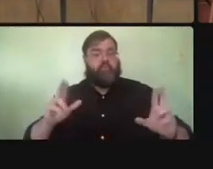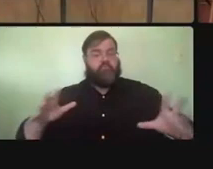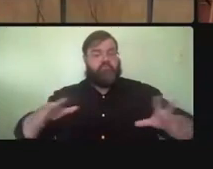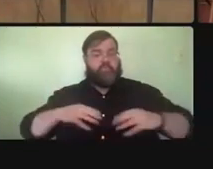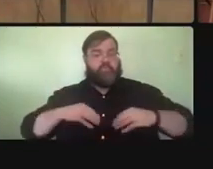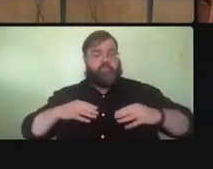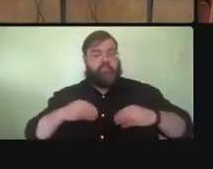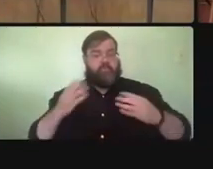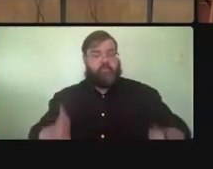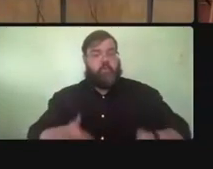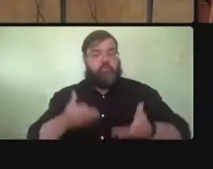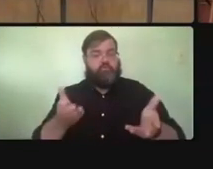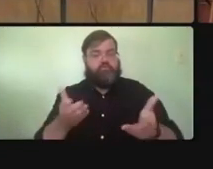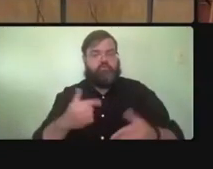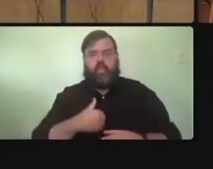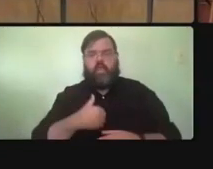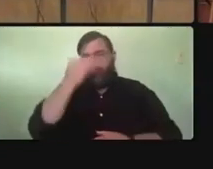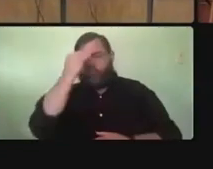kupitisha